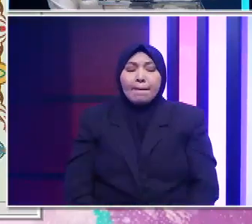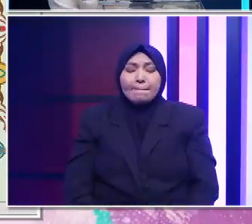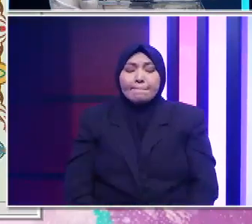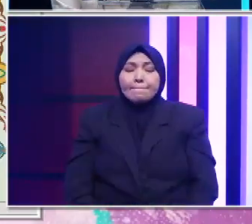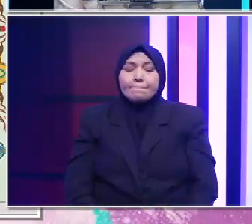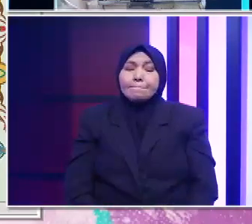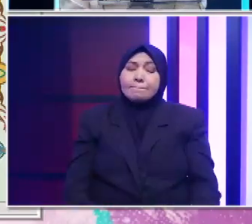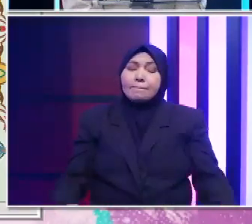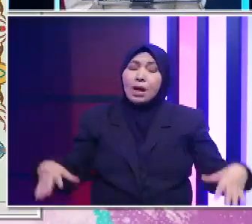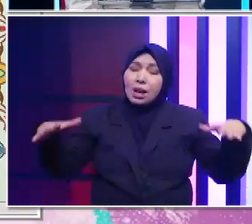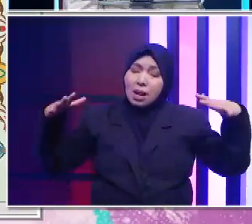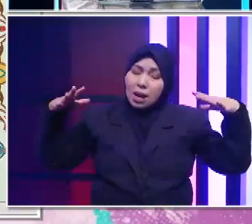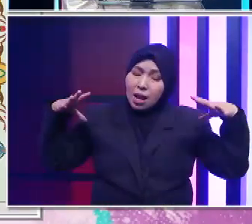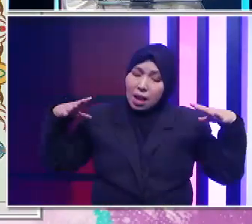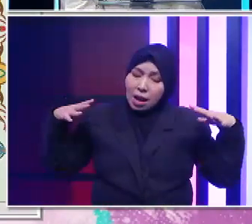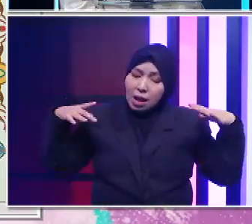Oh iya